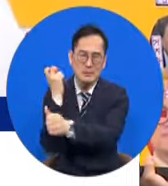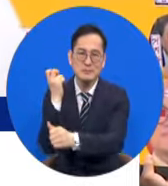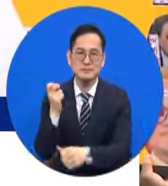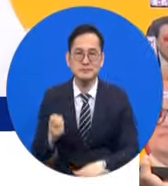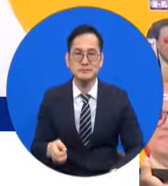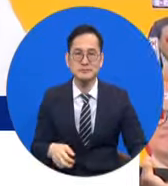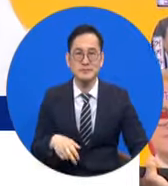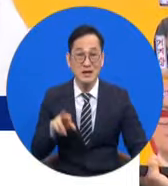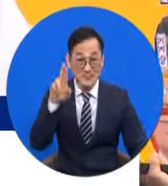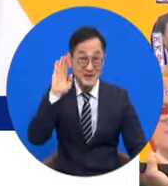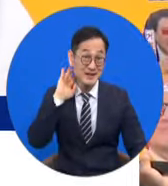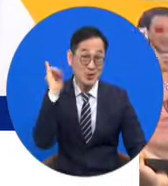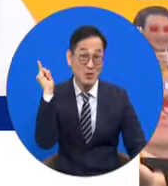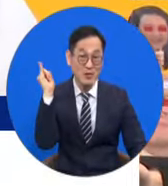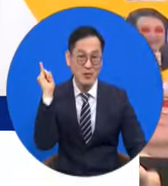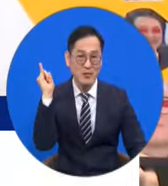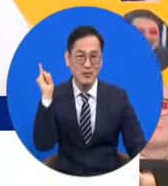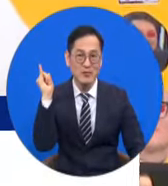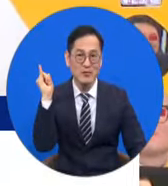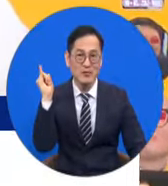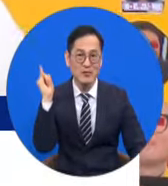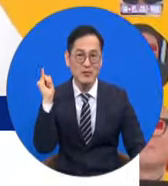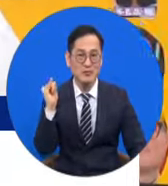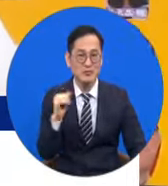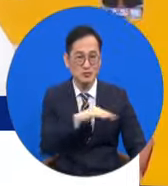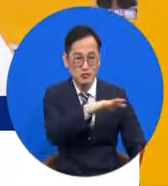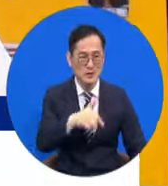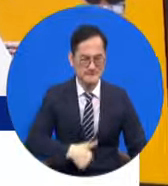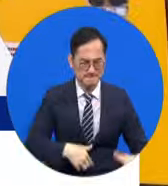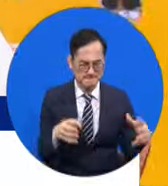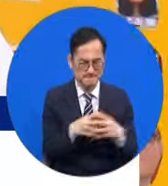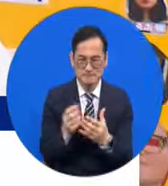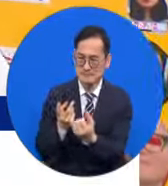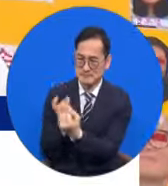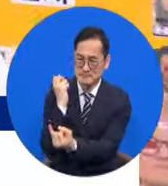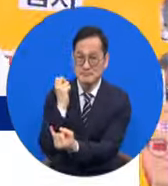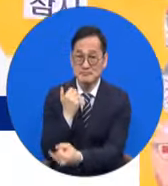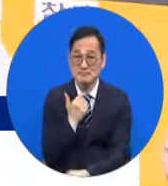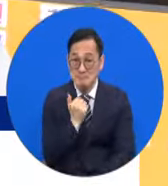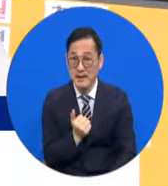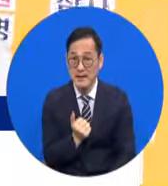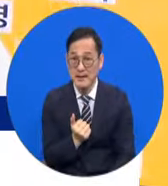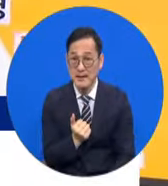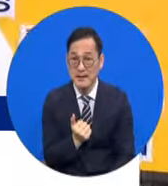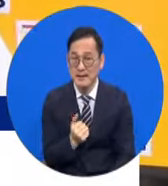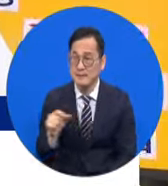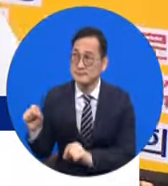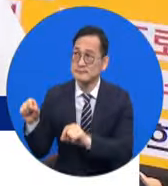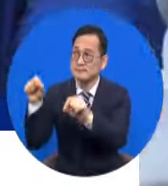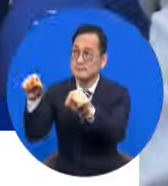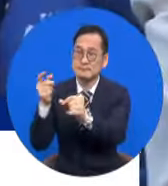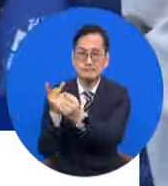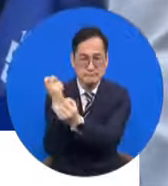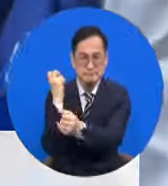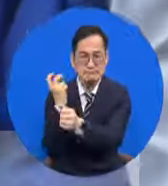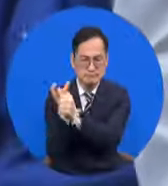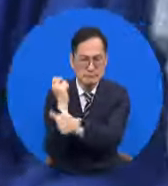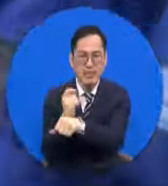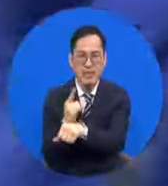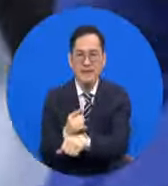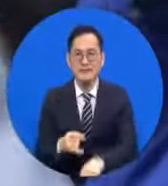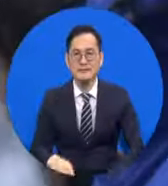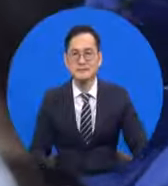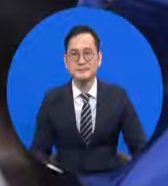박근혜 정권조차도 우리가 힘을 모아서 권좌에서 내쫓았지 않습니까? 선거